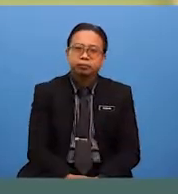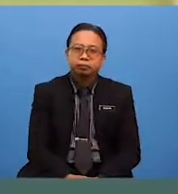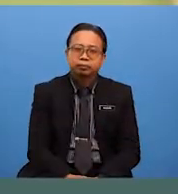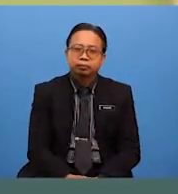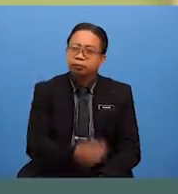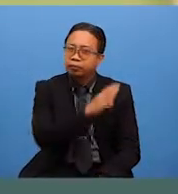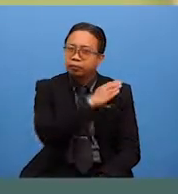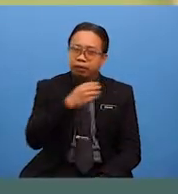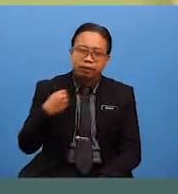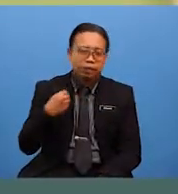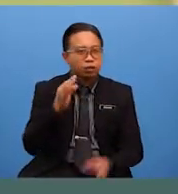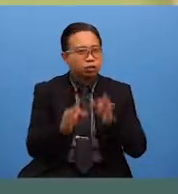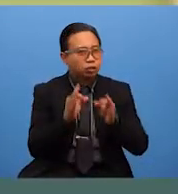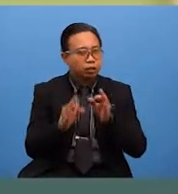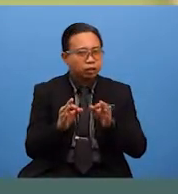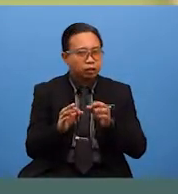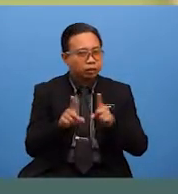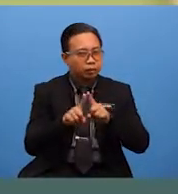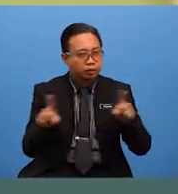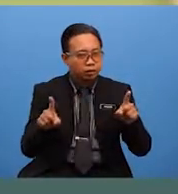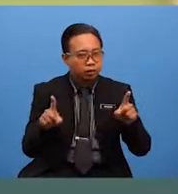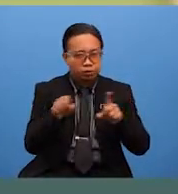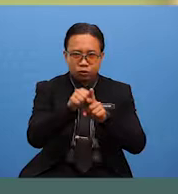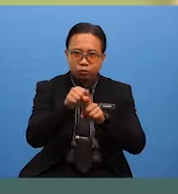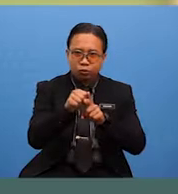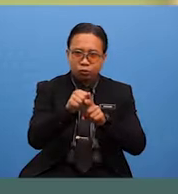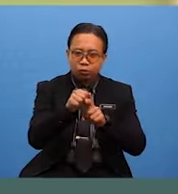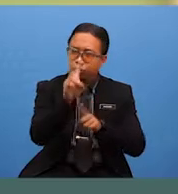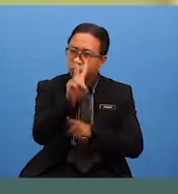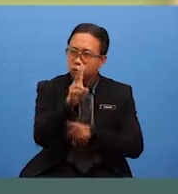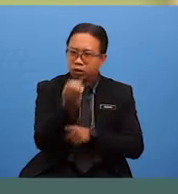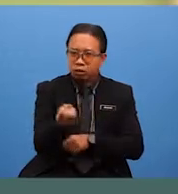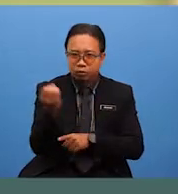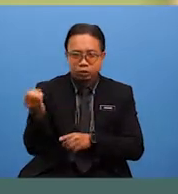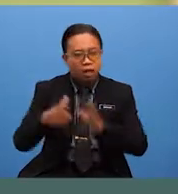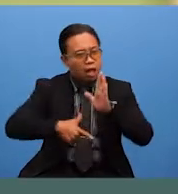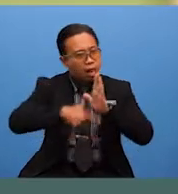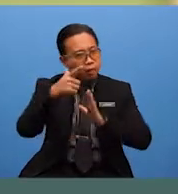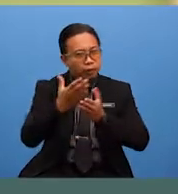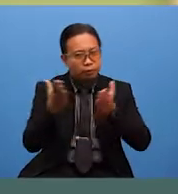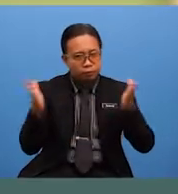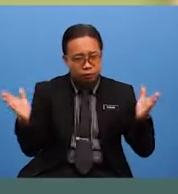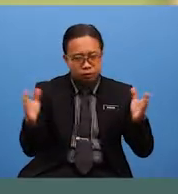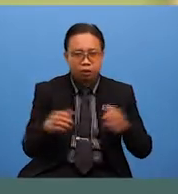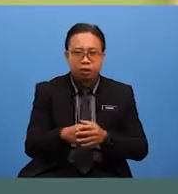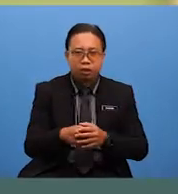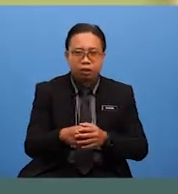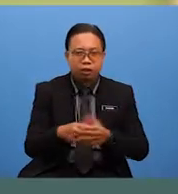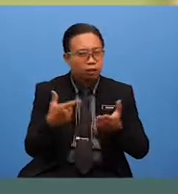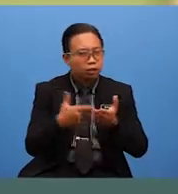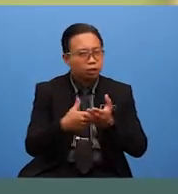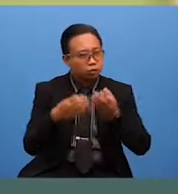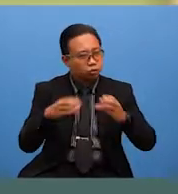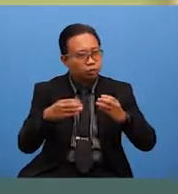dan jika perbedaan suhu antara dua objek ini lebih besar maka lebih Cepatlah